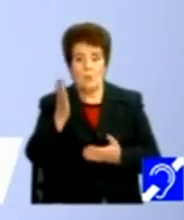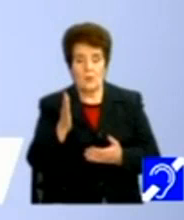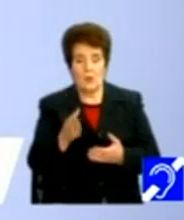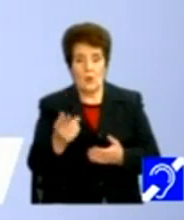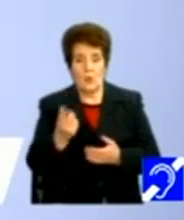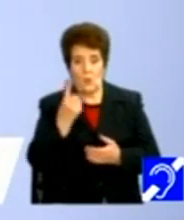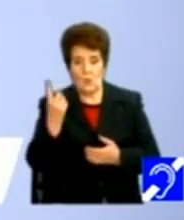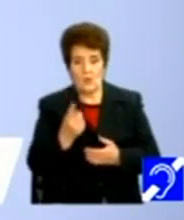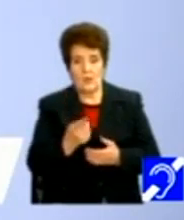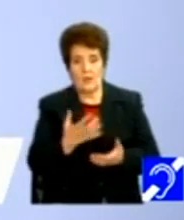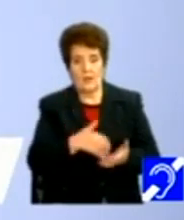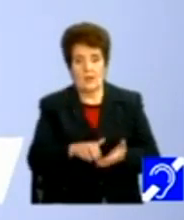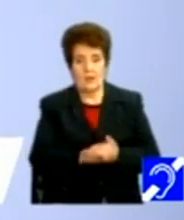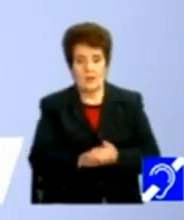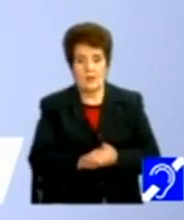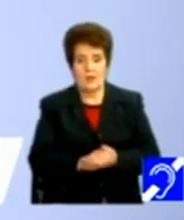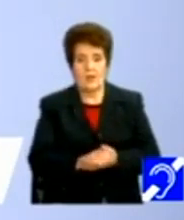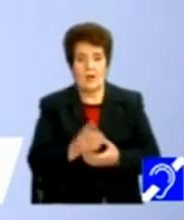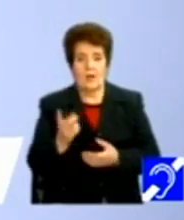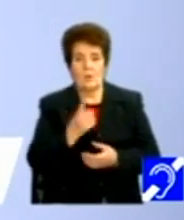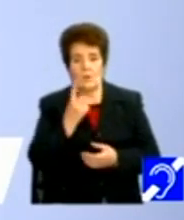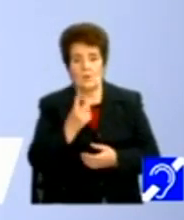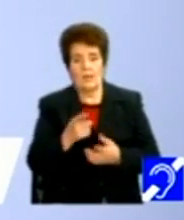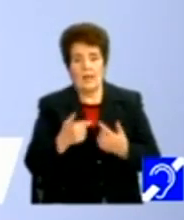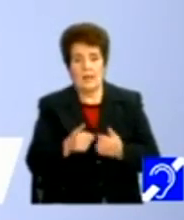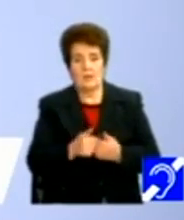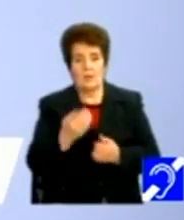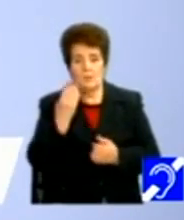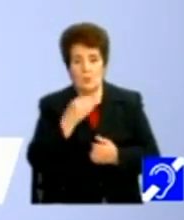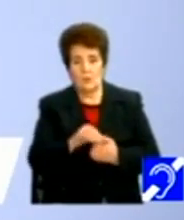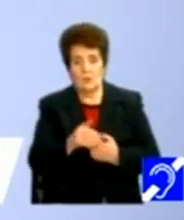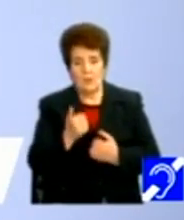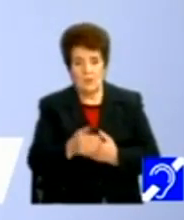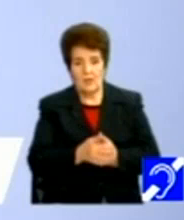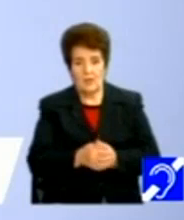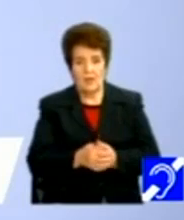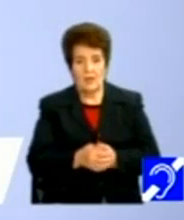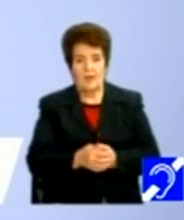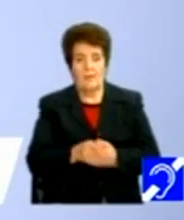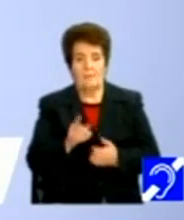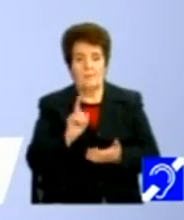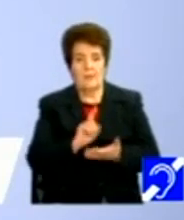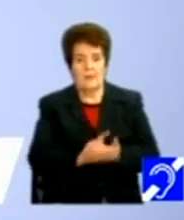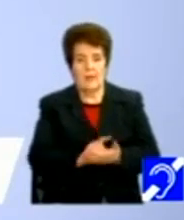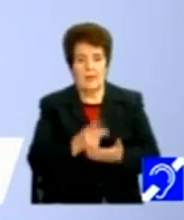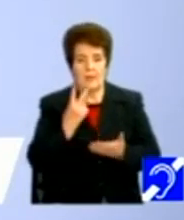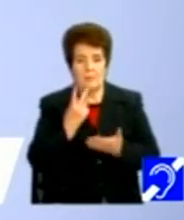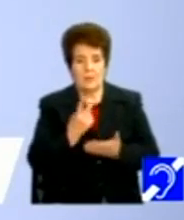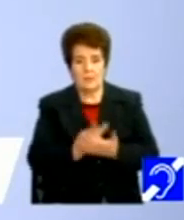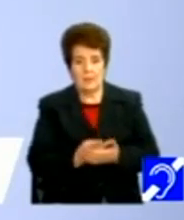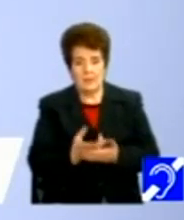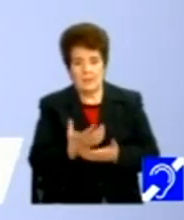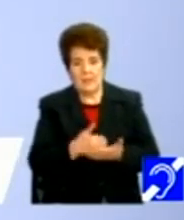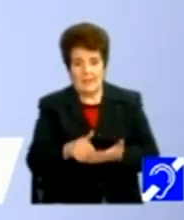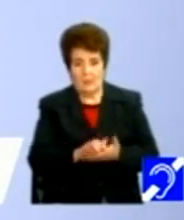Partidul Unității Naționale să capteze un electorat mult mai extins, care nu se rezumă doar la bătălia pentru a demonstra cine este